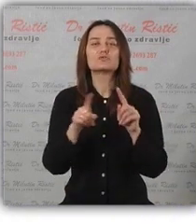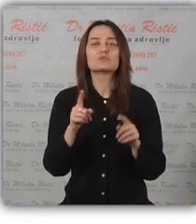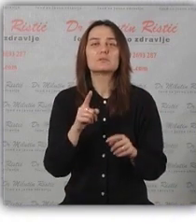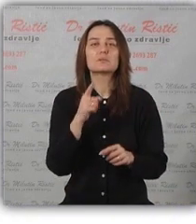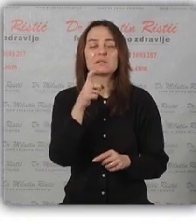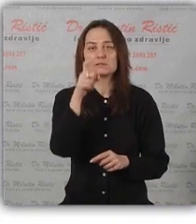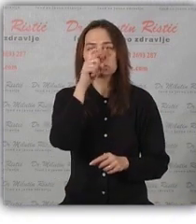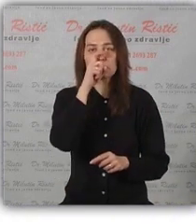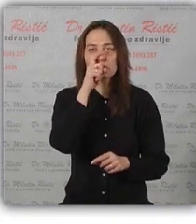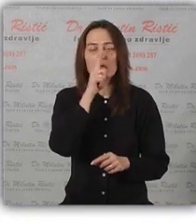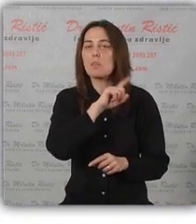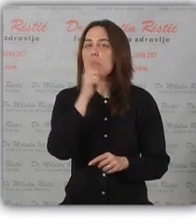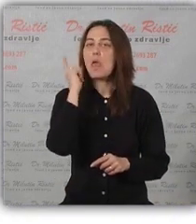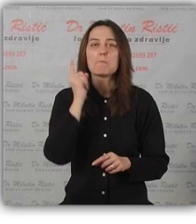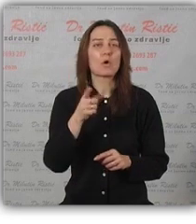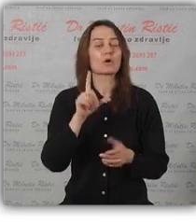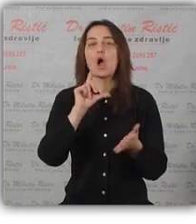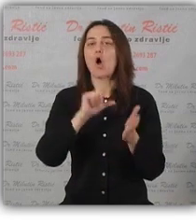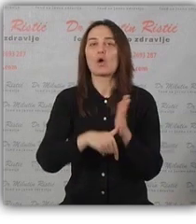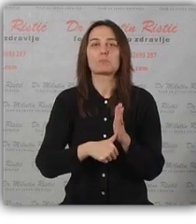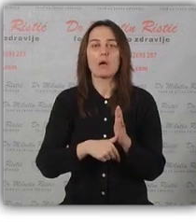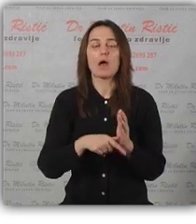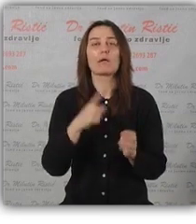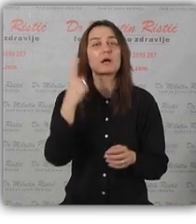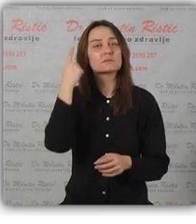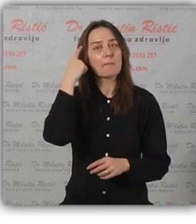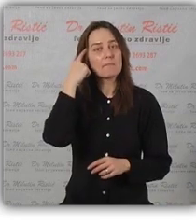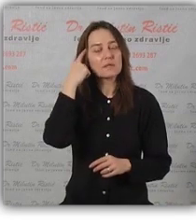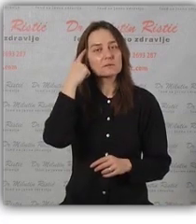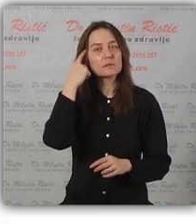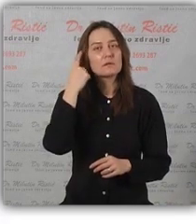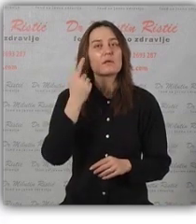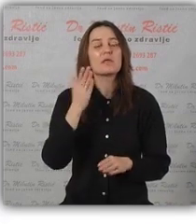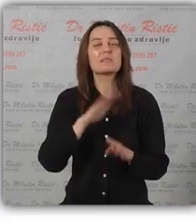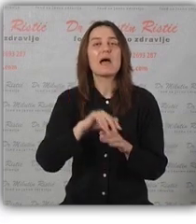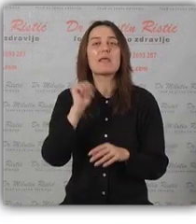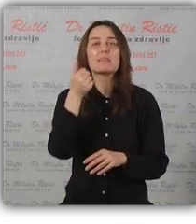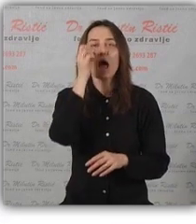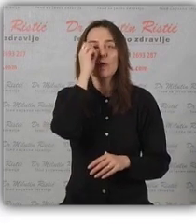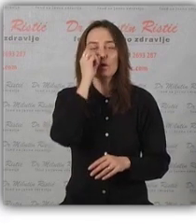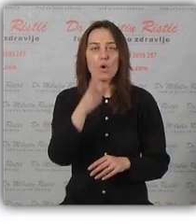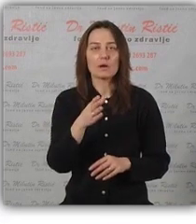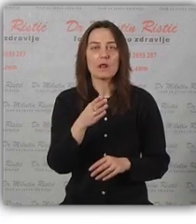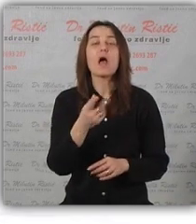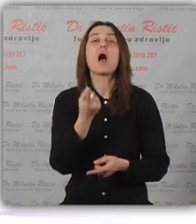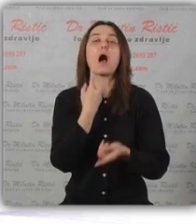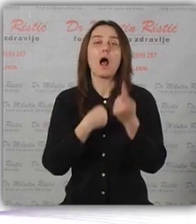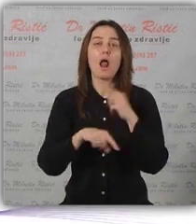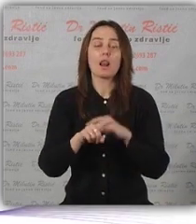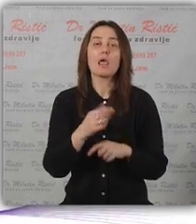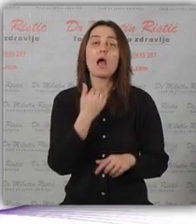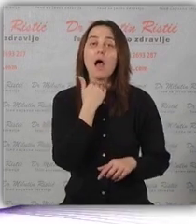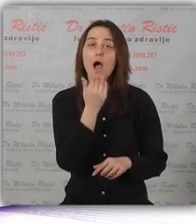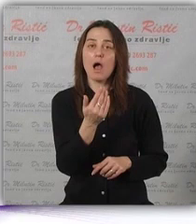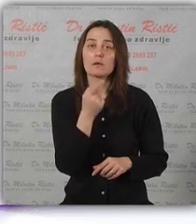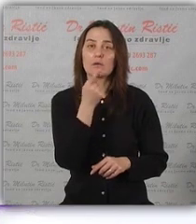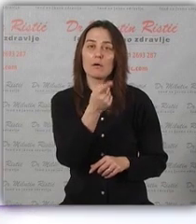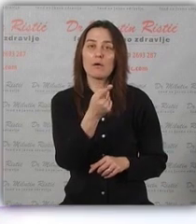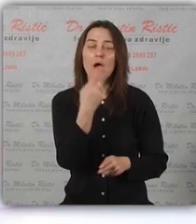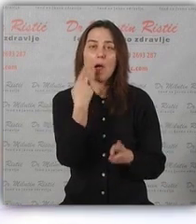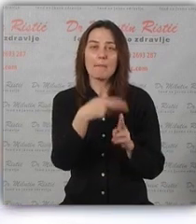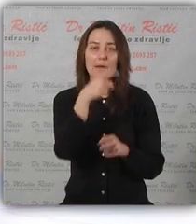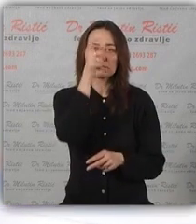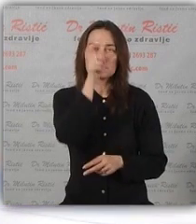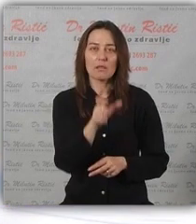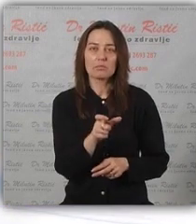zbog različitih uzroka crna. Ne mora odmah da se misli na ono najgore. Ali,